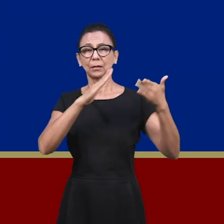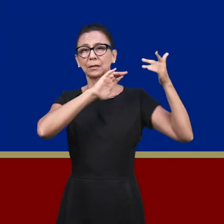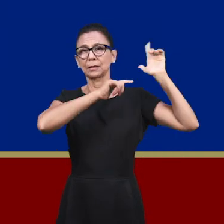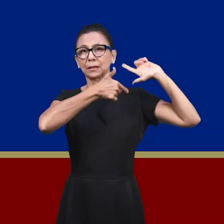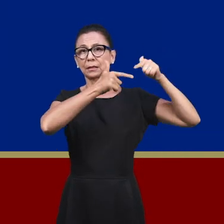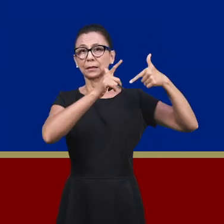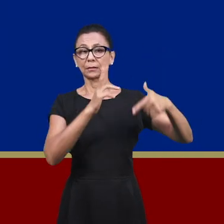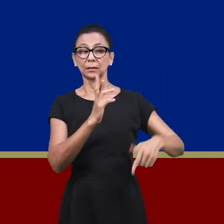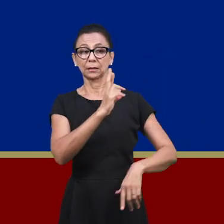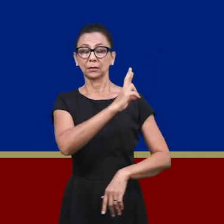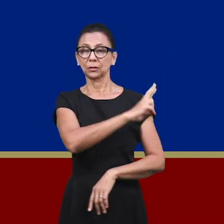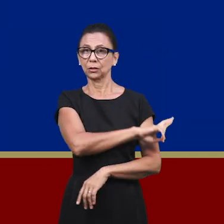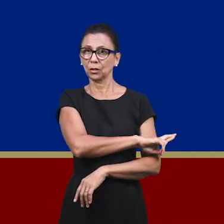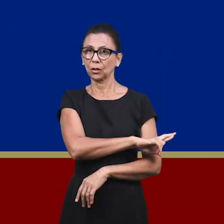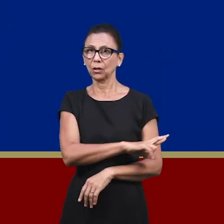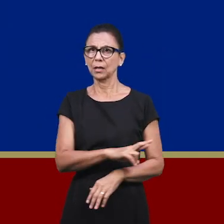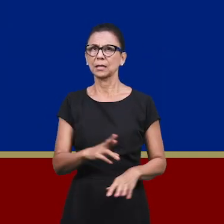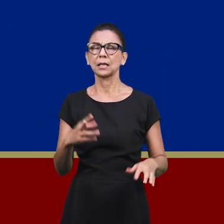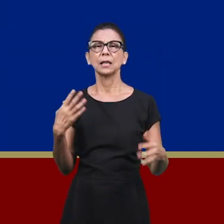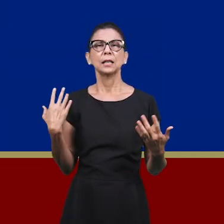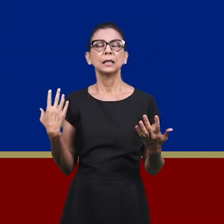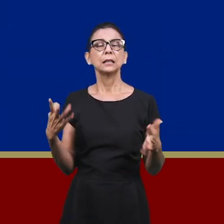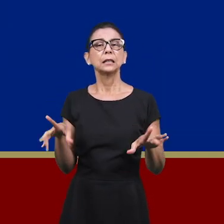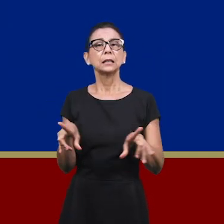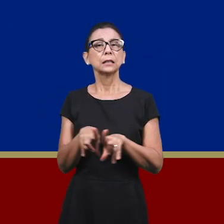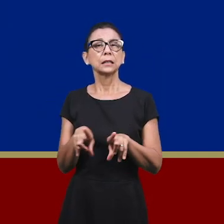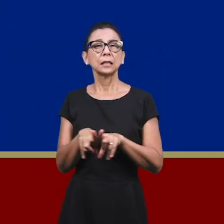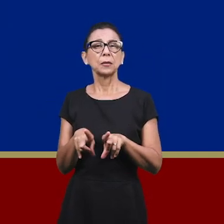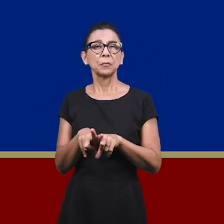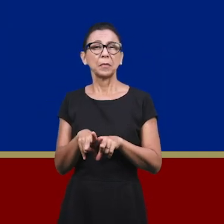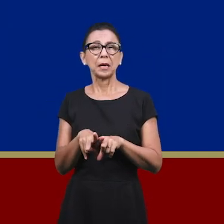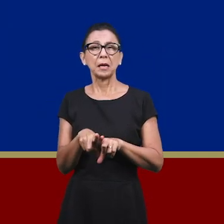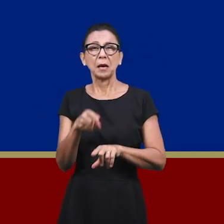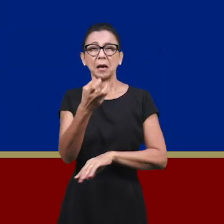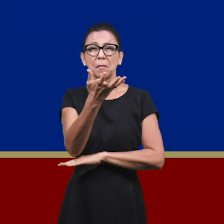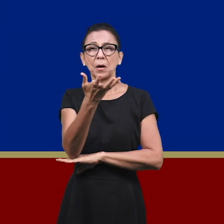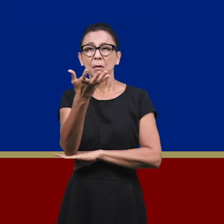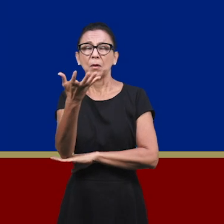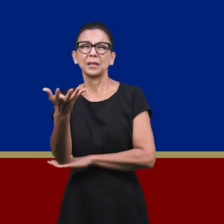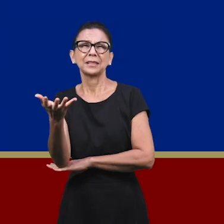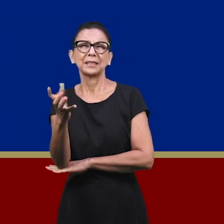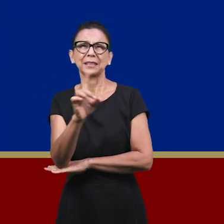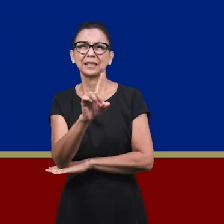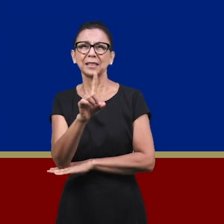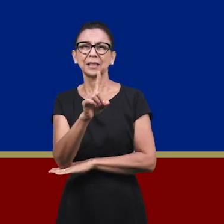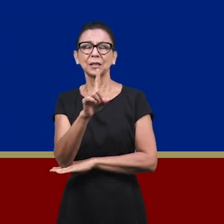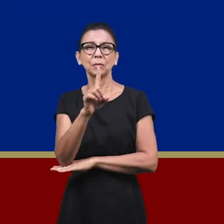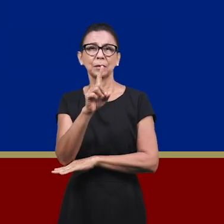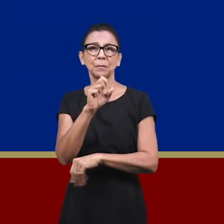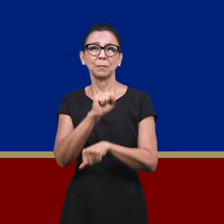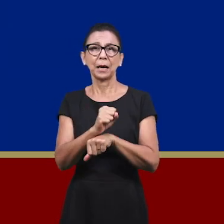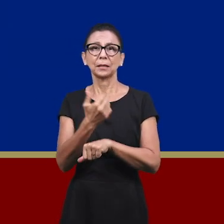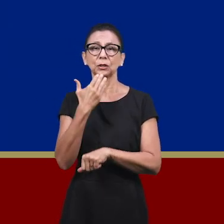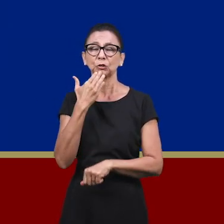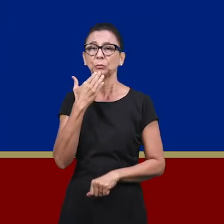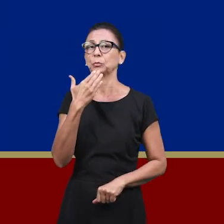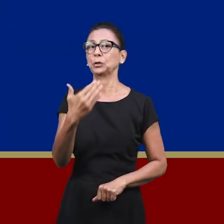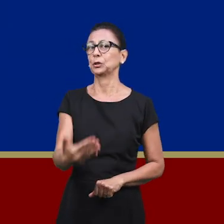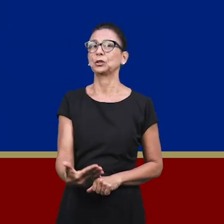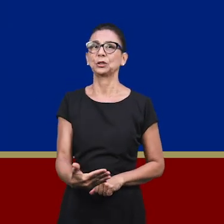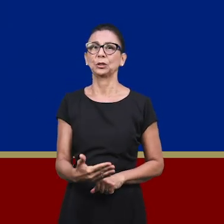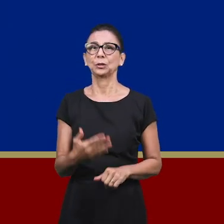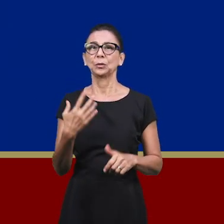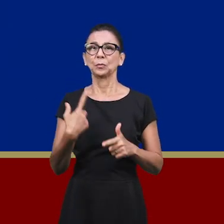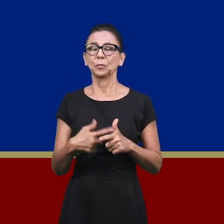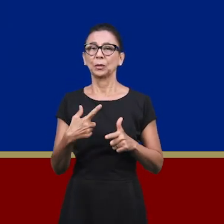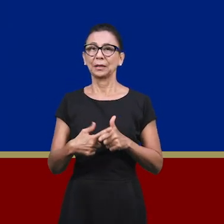il arrête de demander de l'aumône, il ne dépend plus d'autres personnes pour le guider, car maintenant il sera